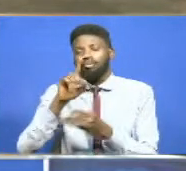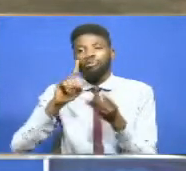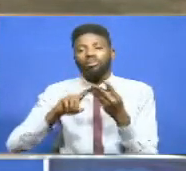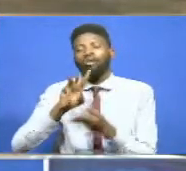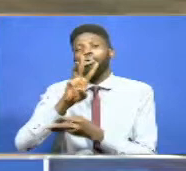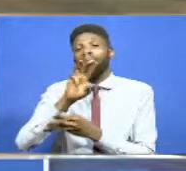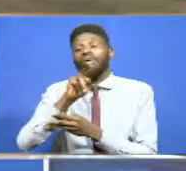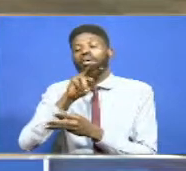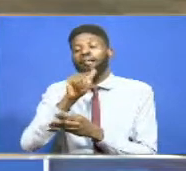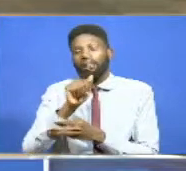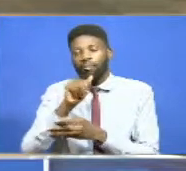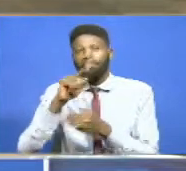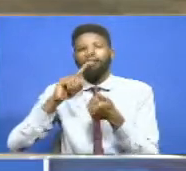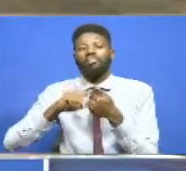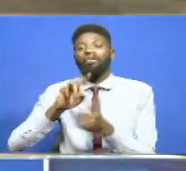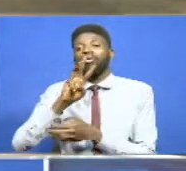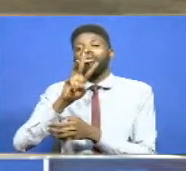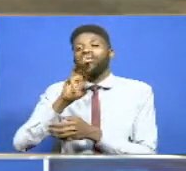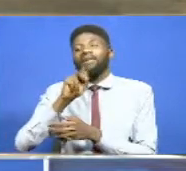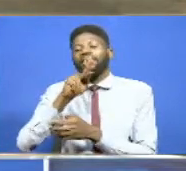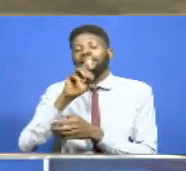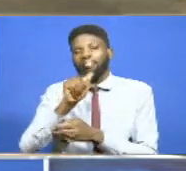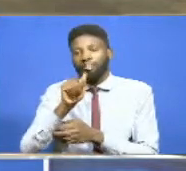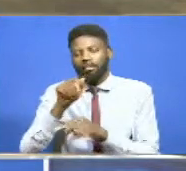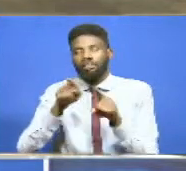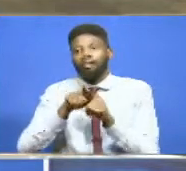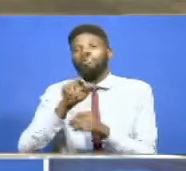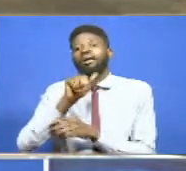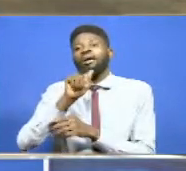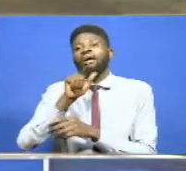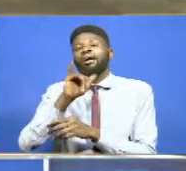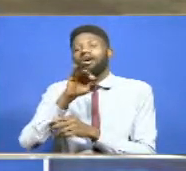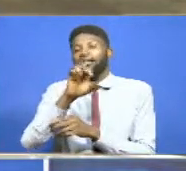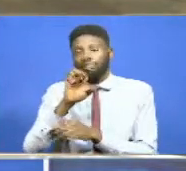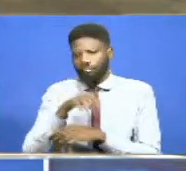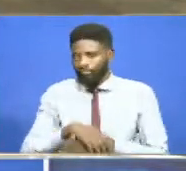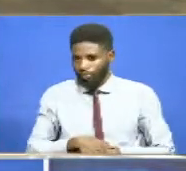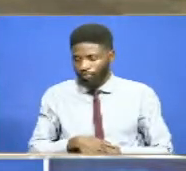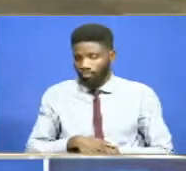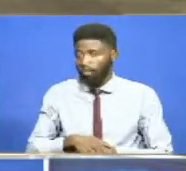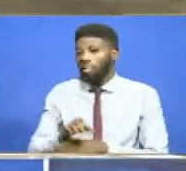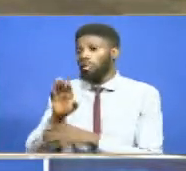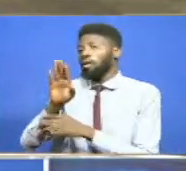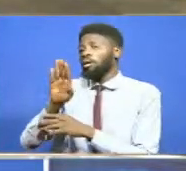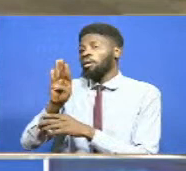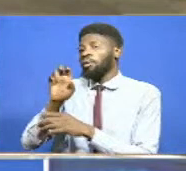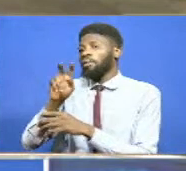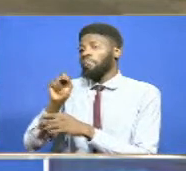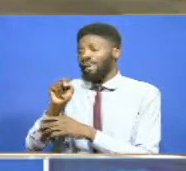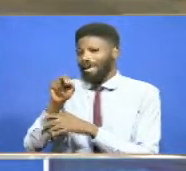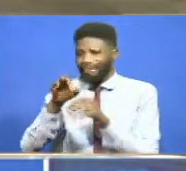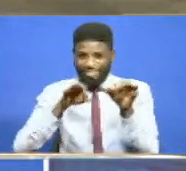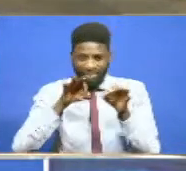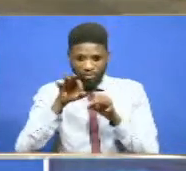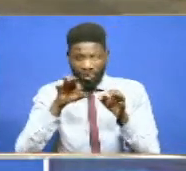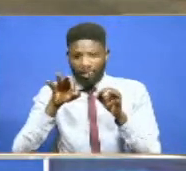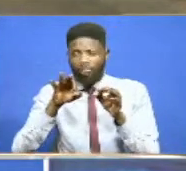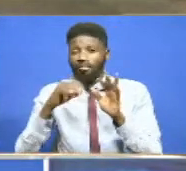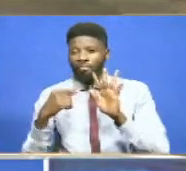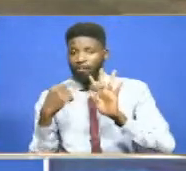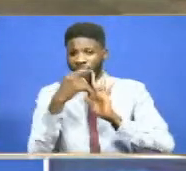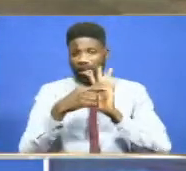Profesa Wekesa Moni na Alisiano. Ripota wetu Ben Chumba anaangazia tajriba ya wawaniaji watano